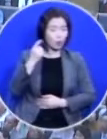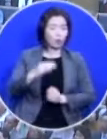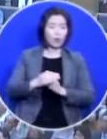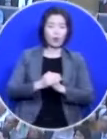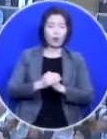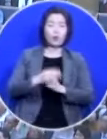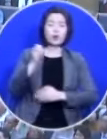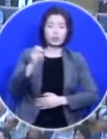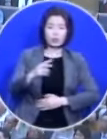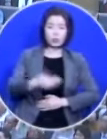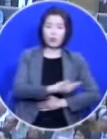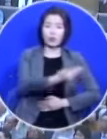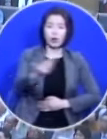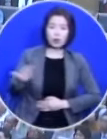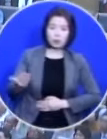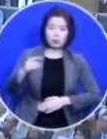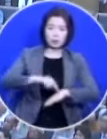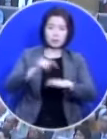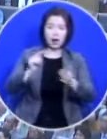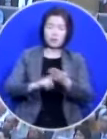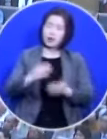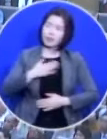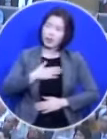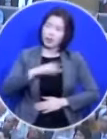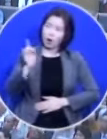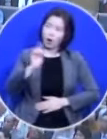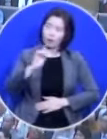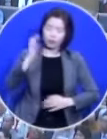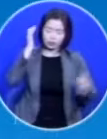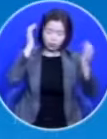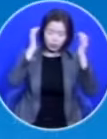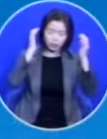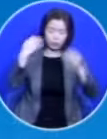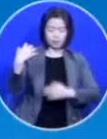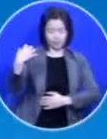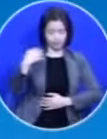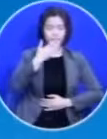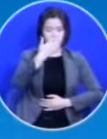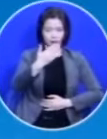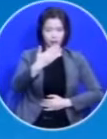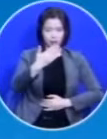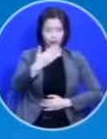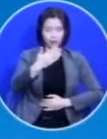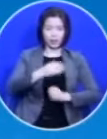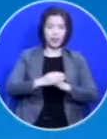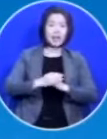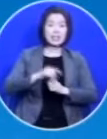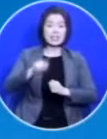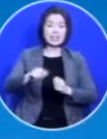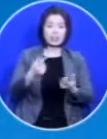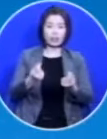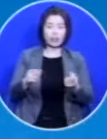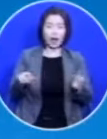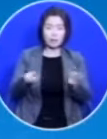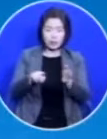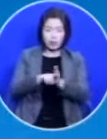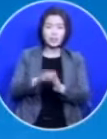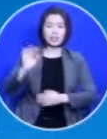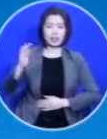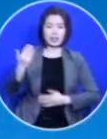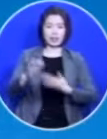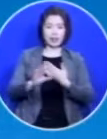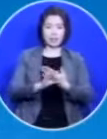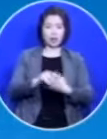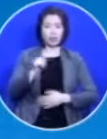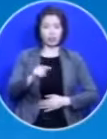그리고 여러분의 마음에 나는 어떤 고난도 감당할 수 있을거다라고 이렇게 믿어지게 됐다면